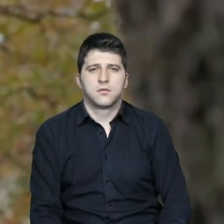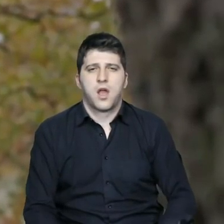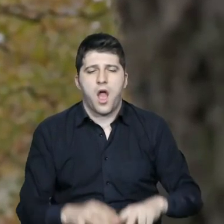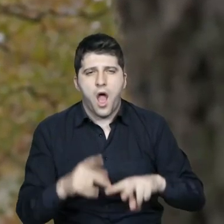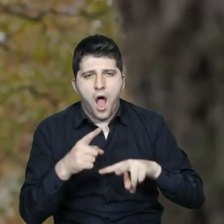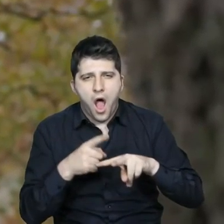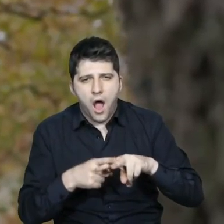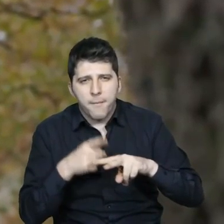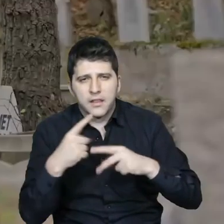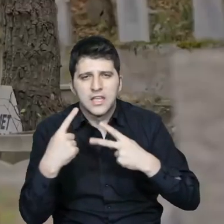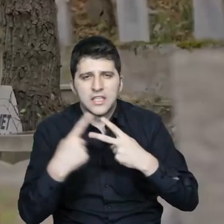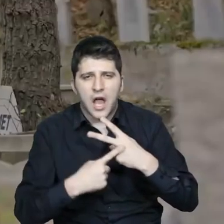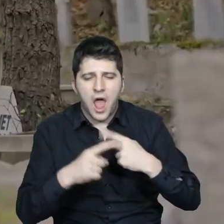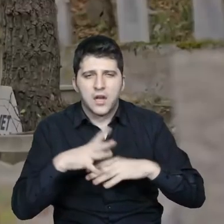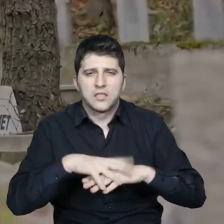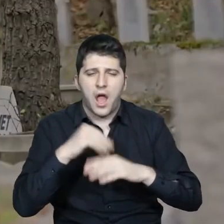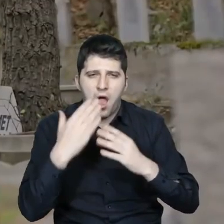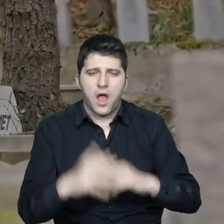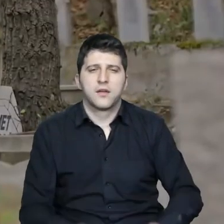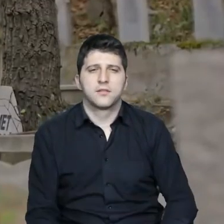Ahmet Yanardağ.